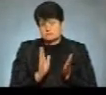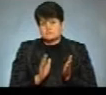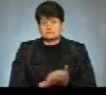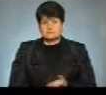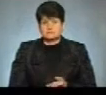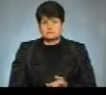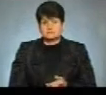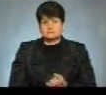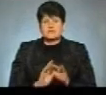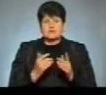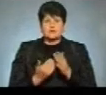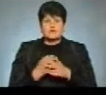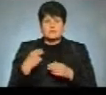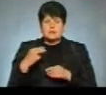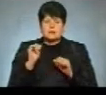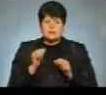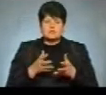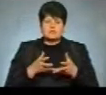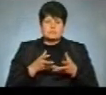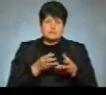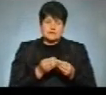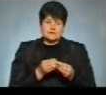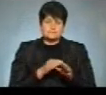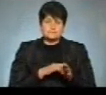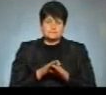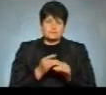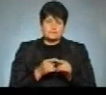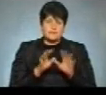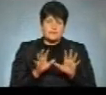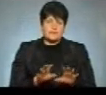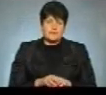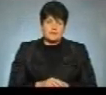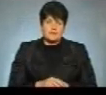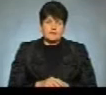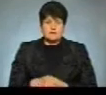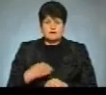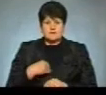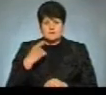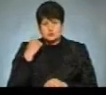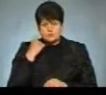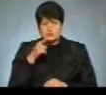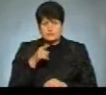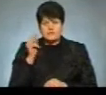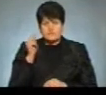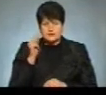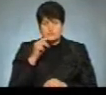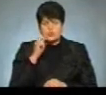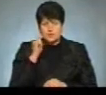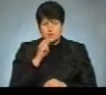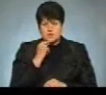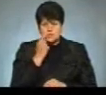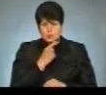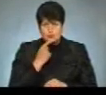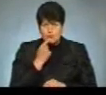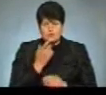врегульовано. Як новий президент може повпливати на реалізацію мовного закону? Ну, я думаю, якщо він вивчить українську мову, якщо